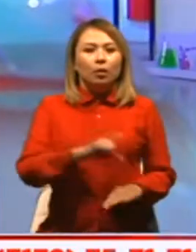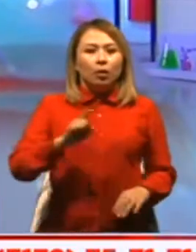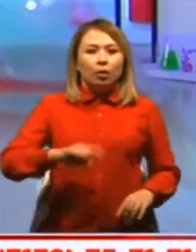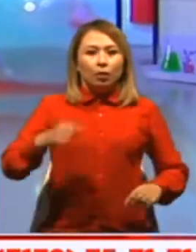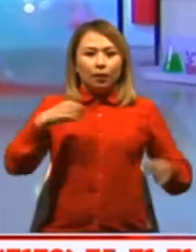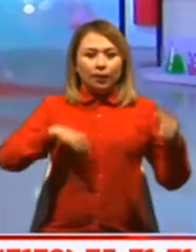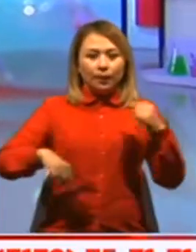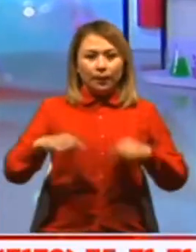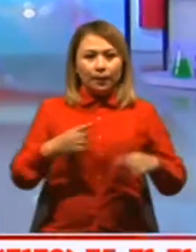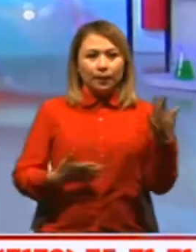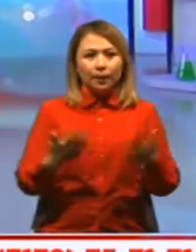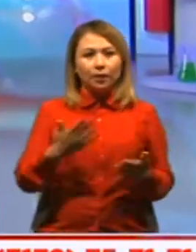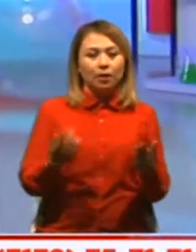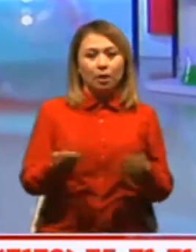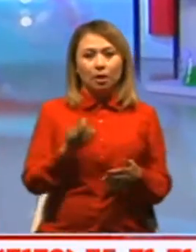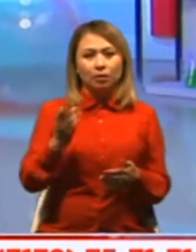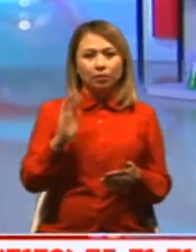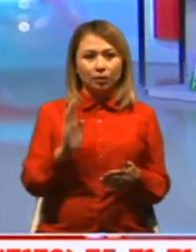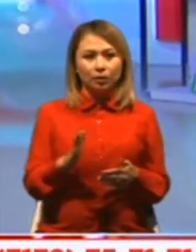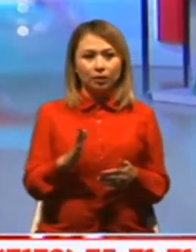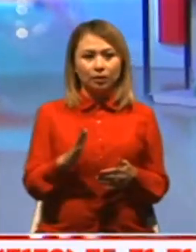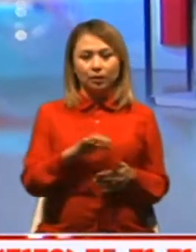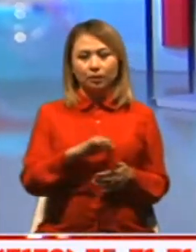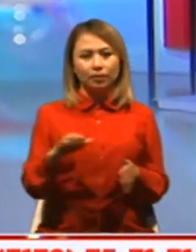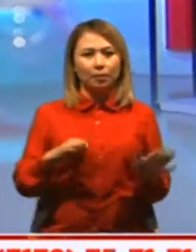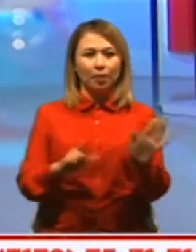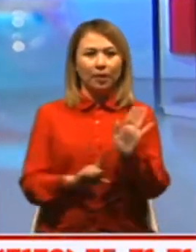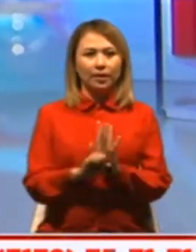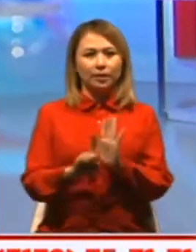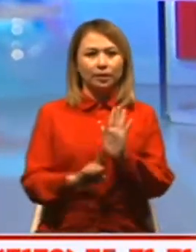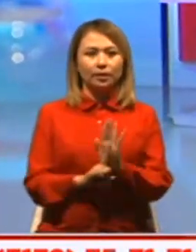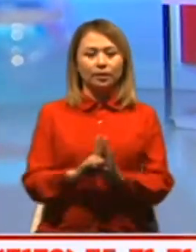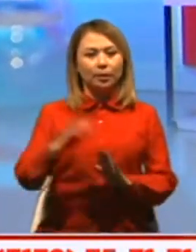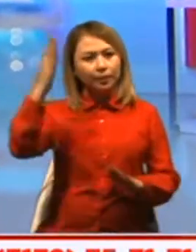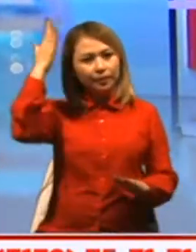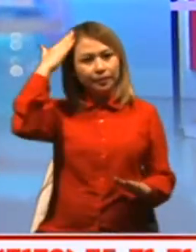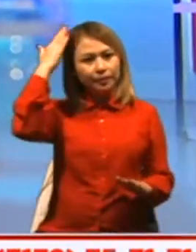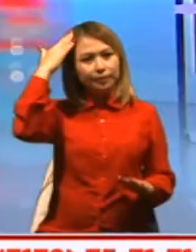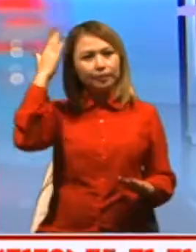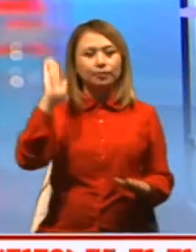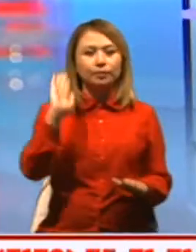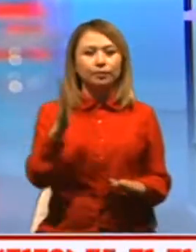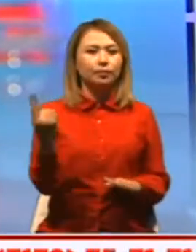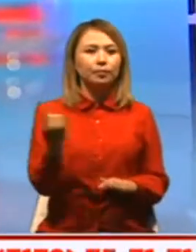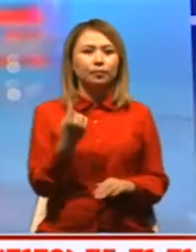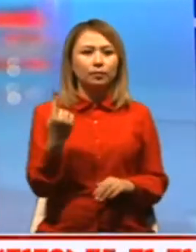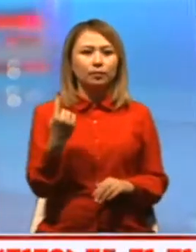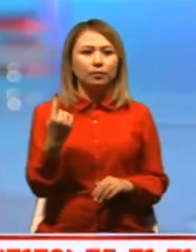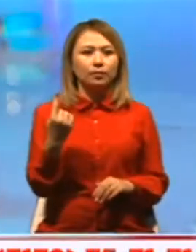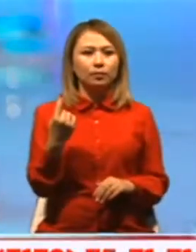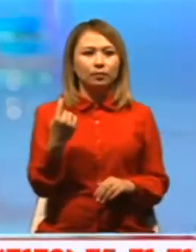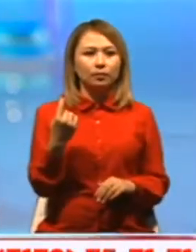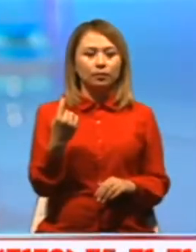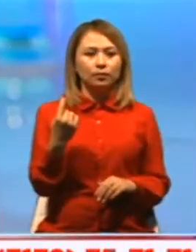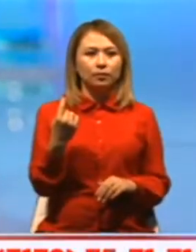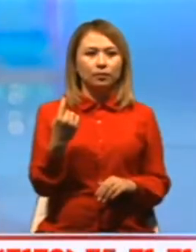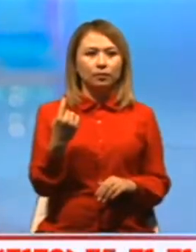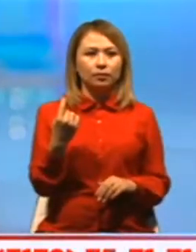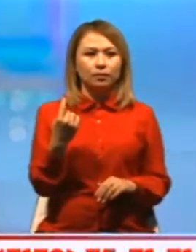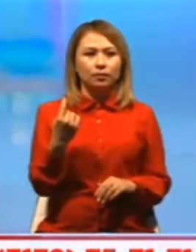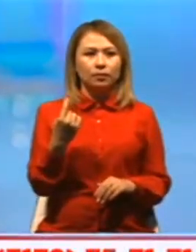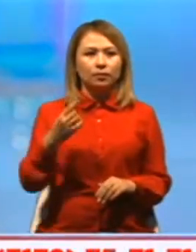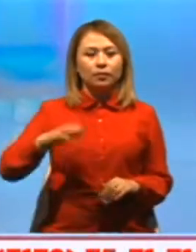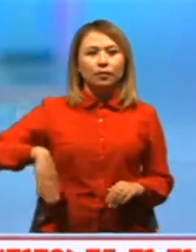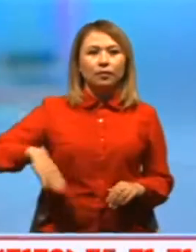аз болатын болса, ең бастысы бұл жерде адамның миына бірінші әсер етеді. Ең бірінші таңда. Одан кейін